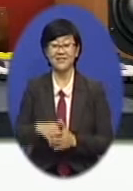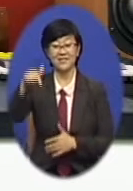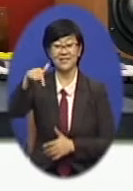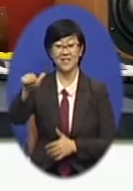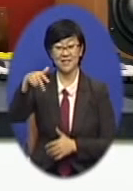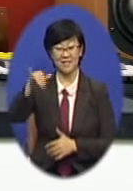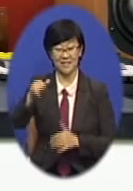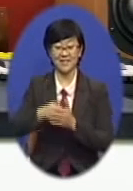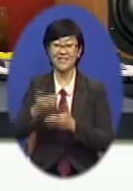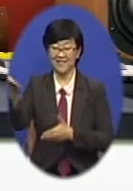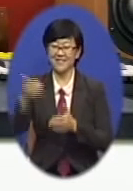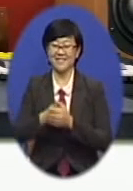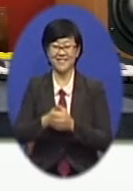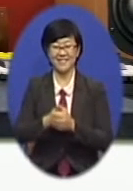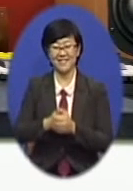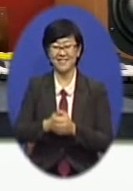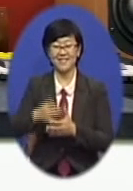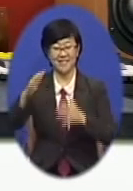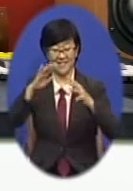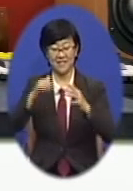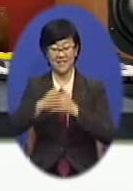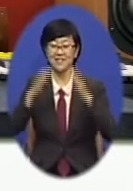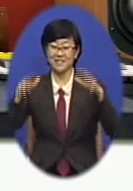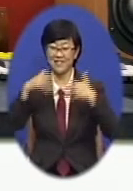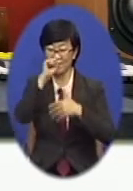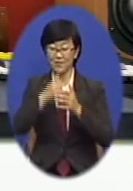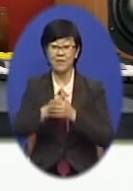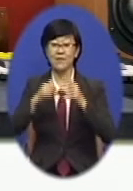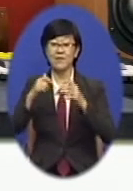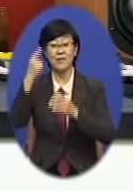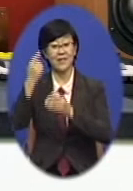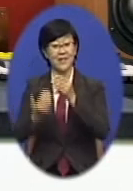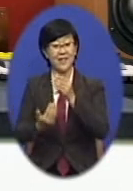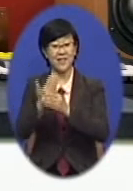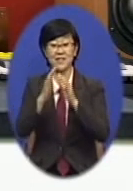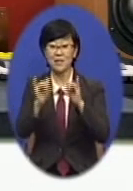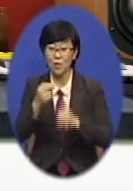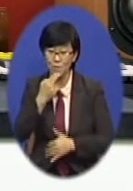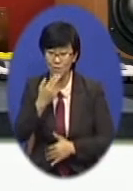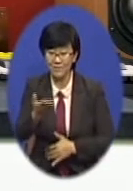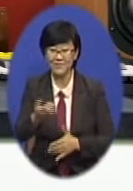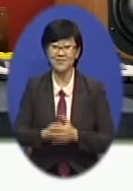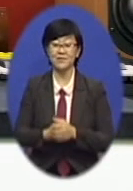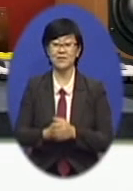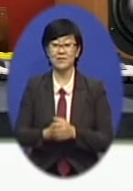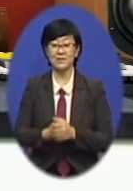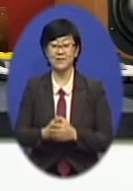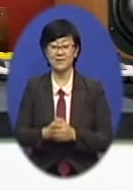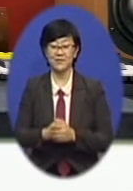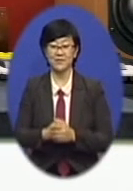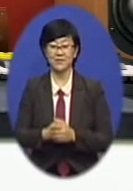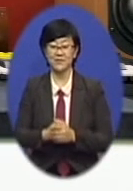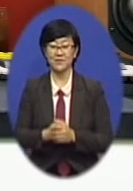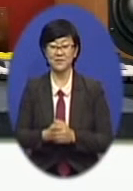까치님도 네. 가을을 좋아하시죠? 네, 가을 좋아해요. 그러게요. 가을하면 그래도 생각나는 분 안 계십니까? 아유,